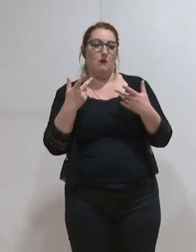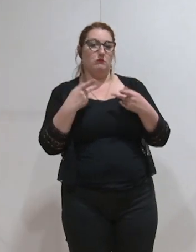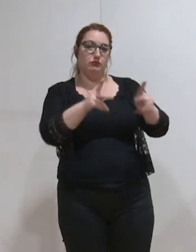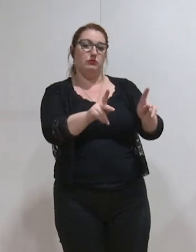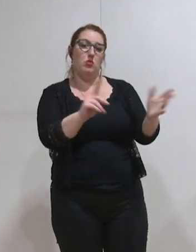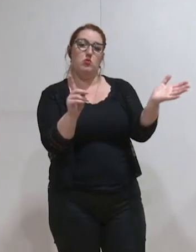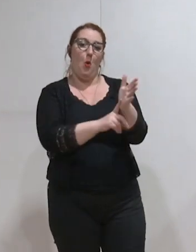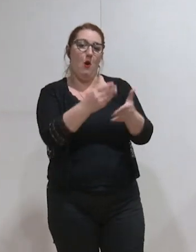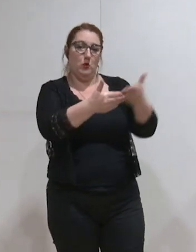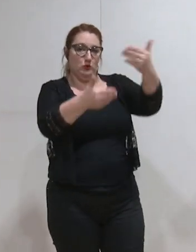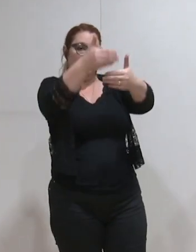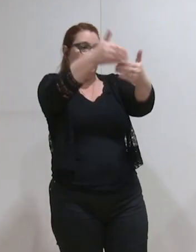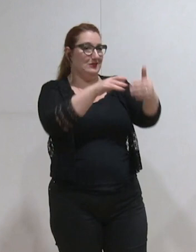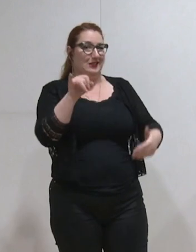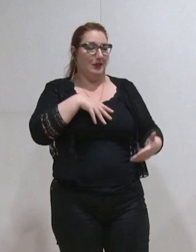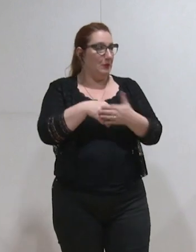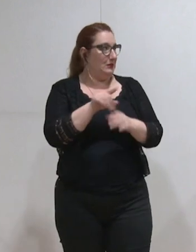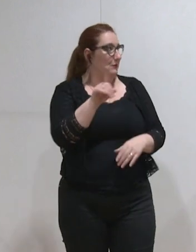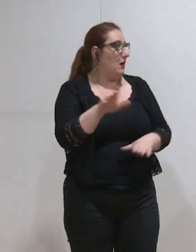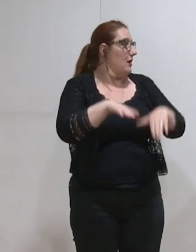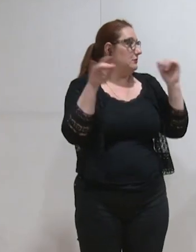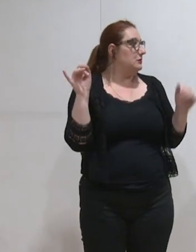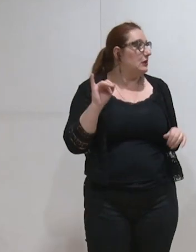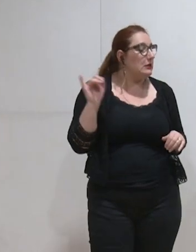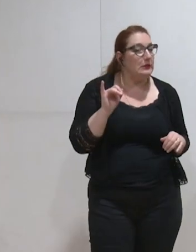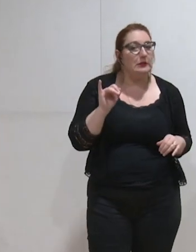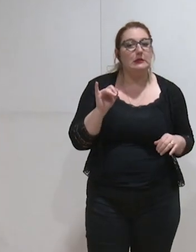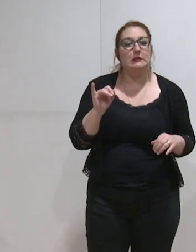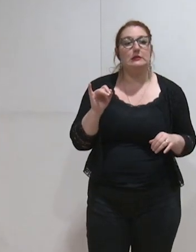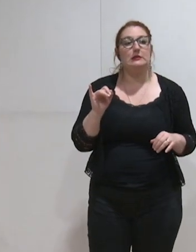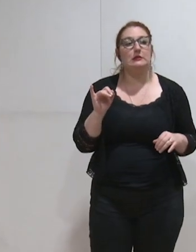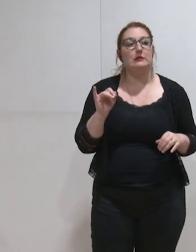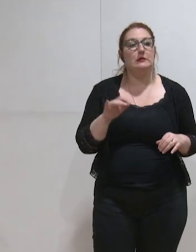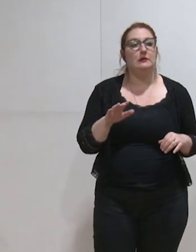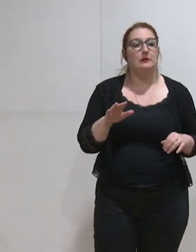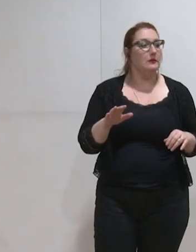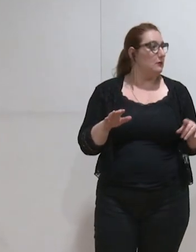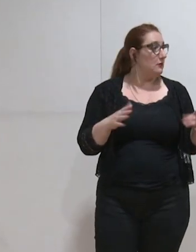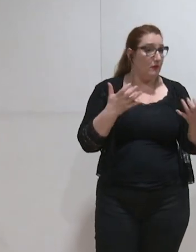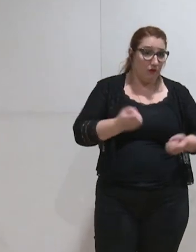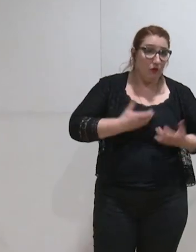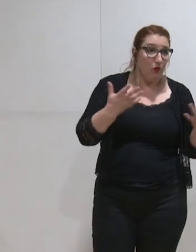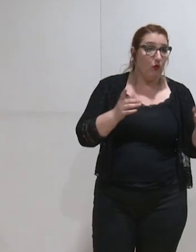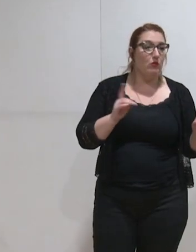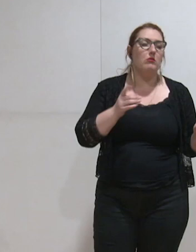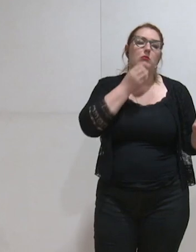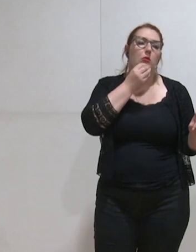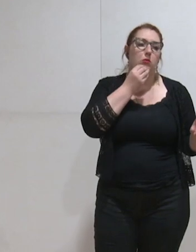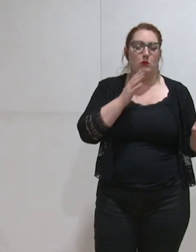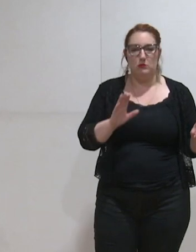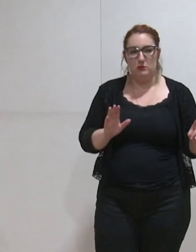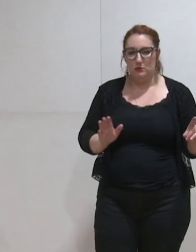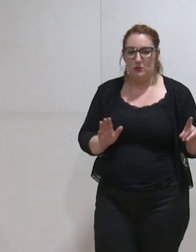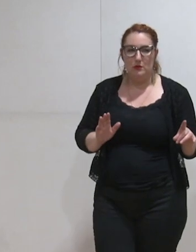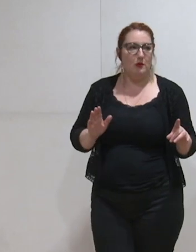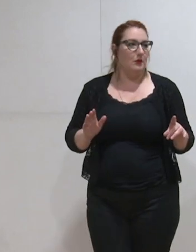qui ne prend pas part au vote qui s'abstient vous aez voulu dire un mot non